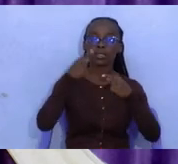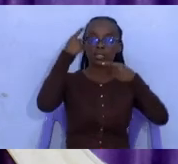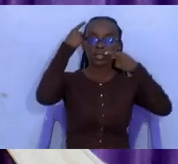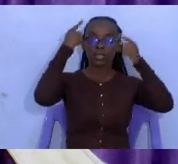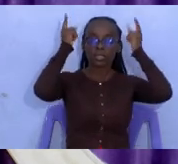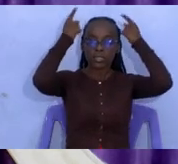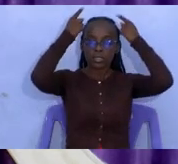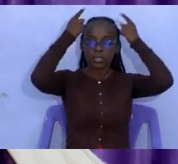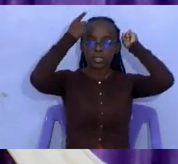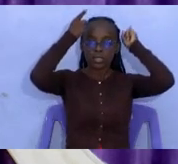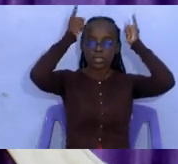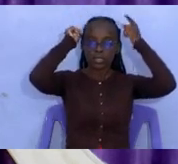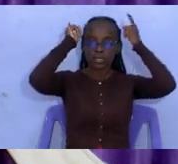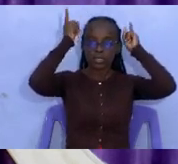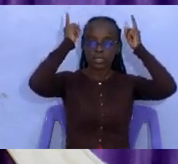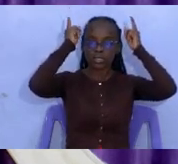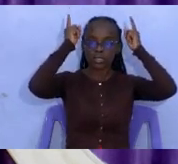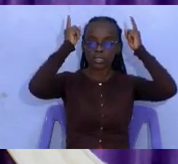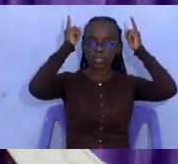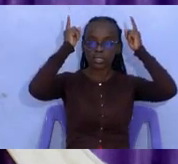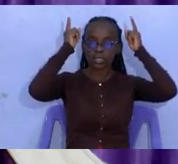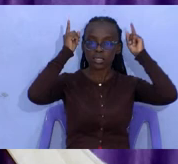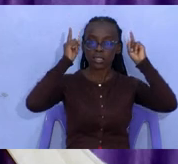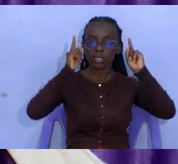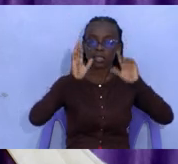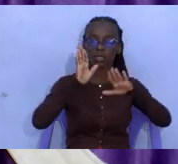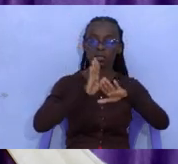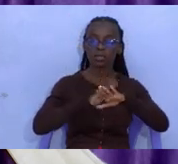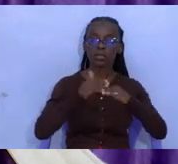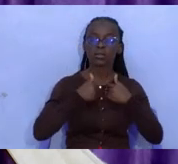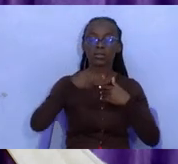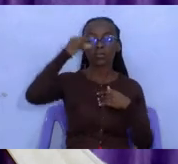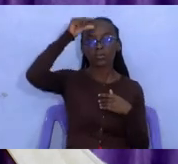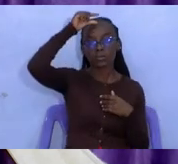na munisikize vizuri. Ni vizuri pia kupata ile hekima.